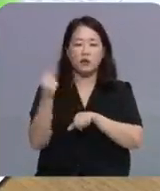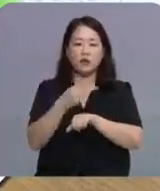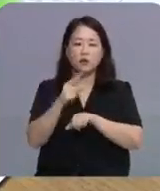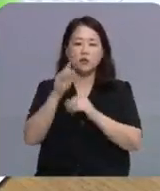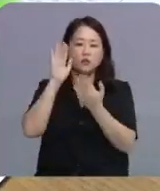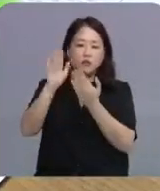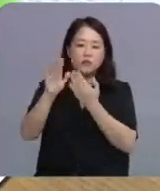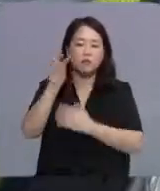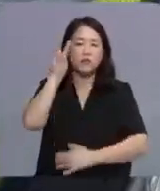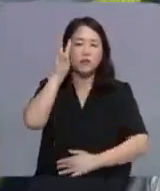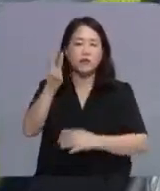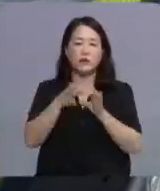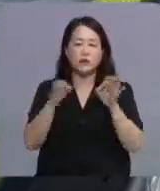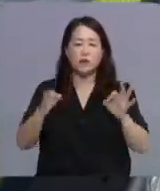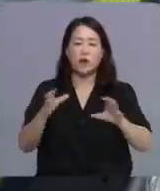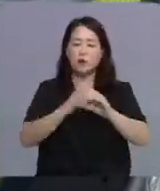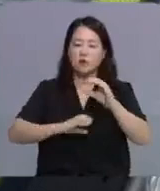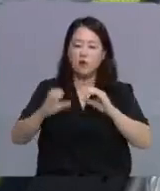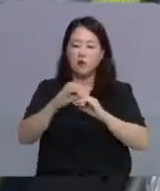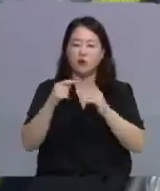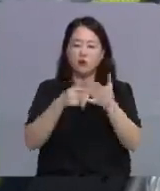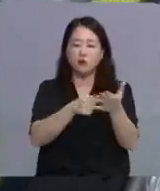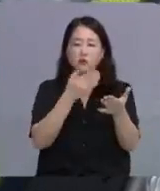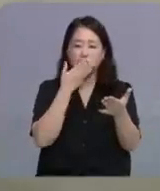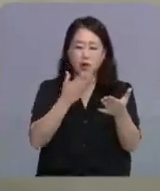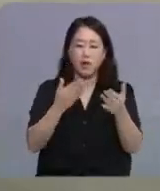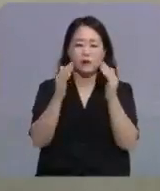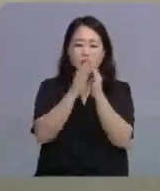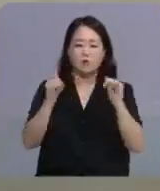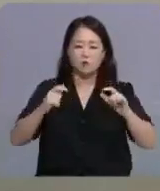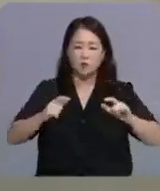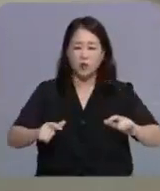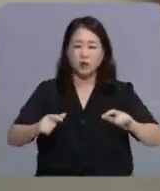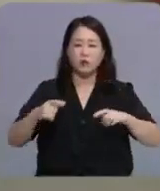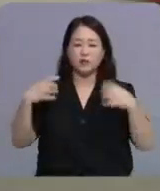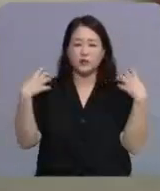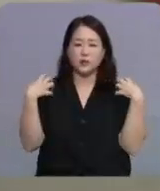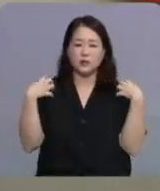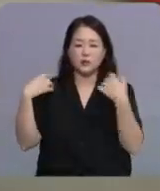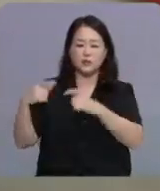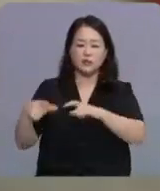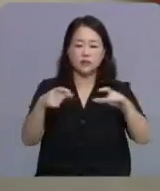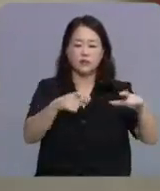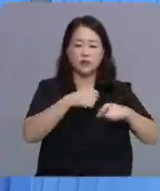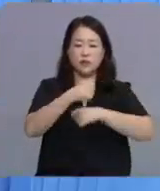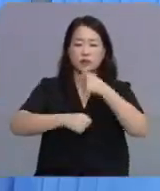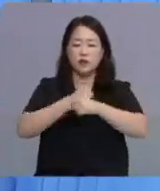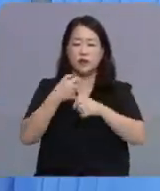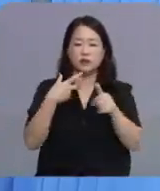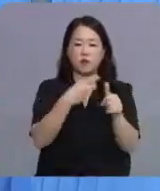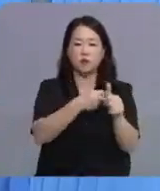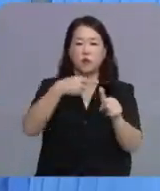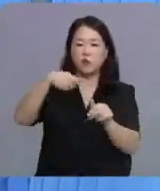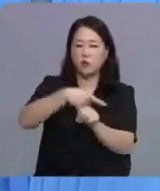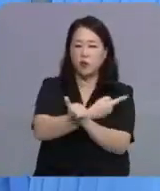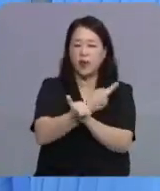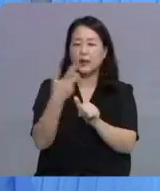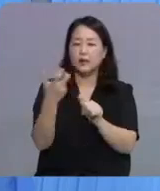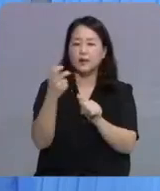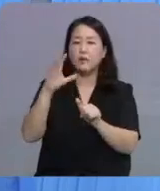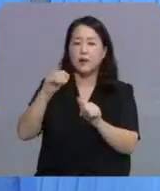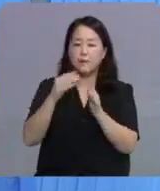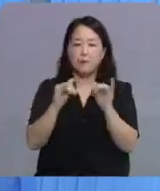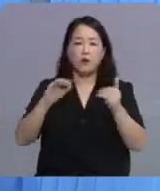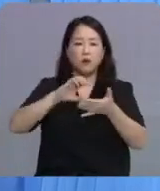기회가 주어집니다 전북의 선 지자체 자율 접종 자를 제외한 70만 명 정도가 대상이고 화이 자라